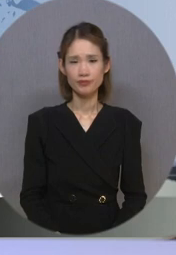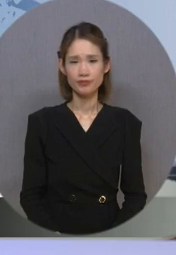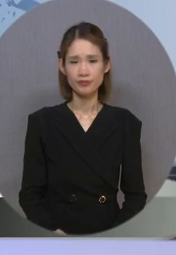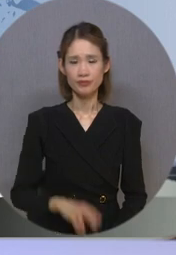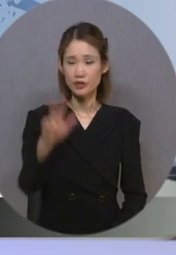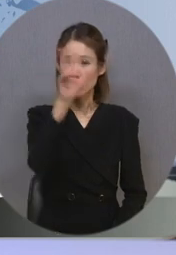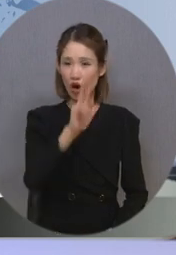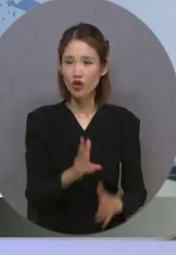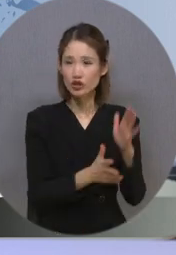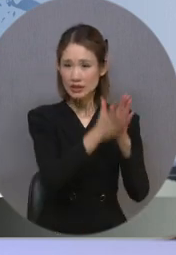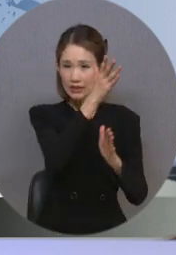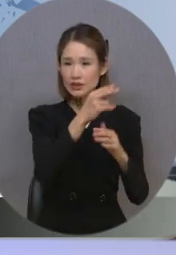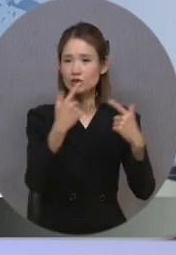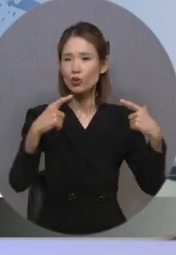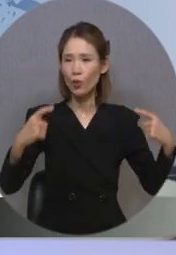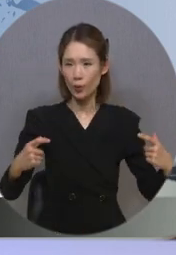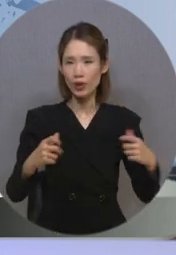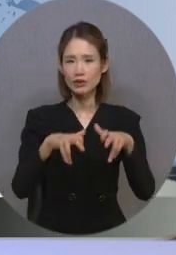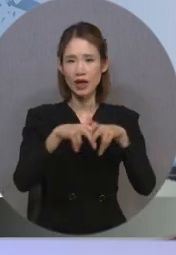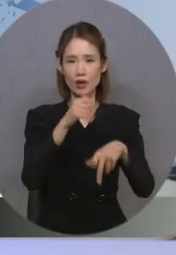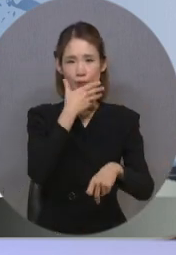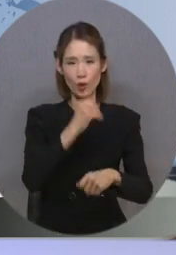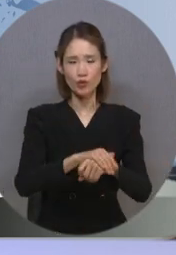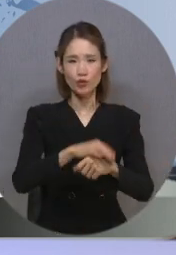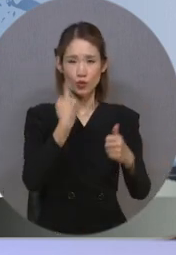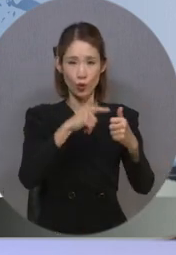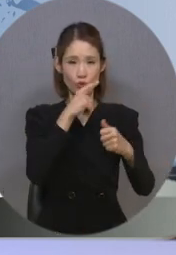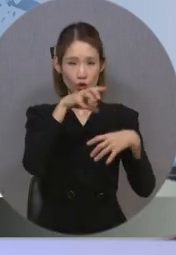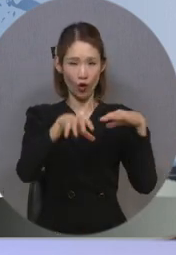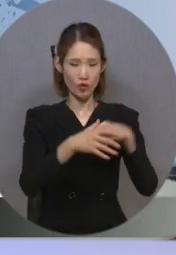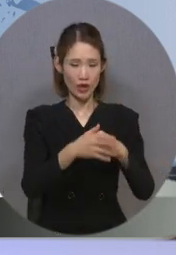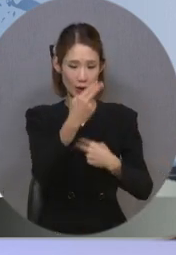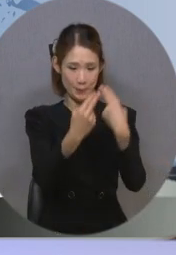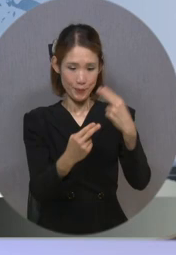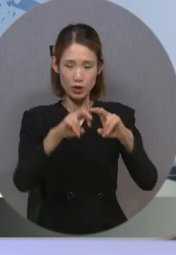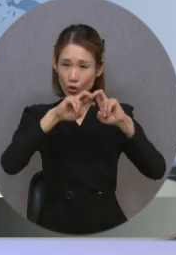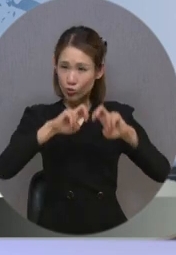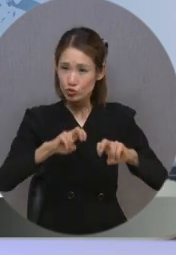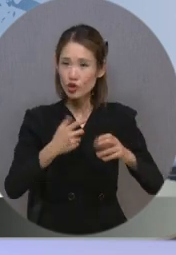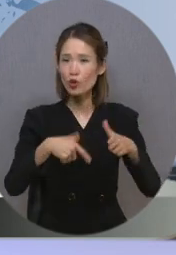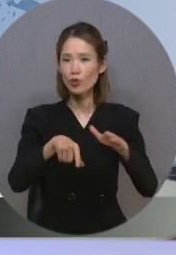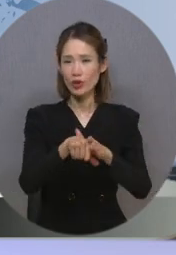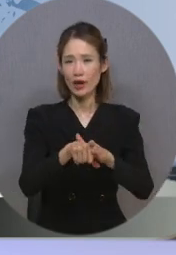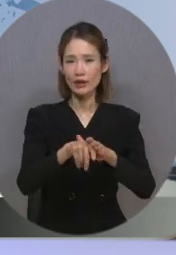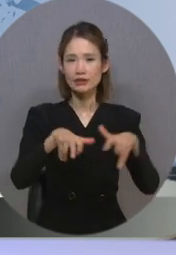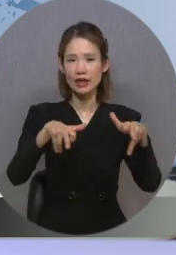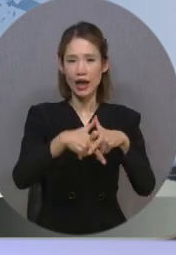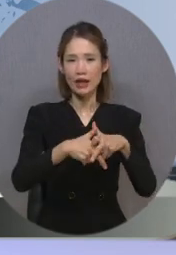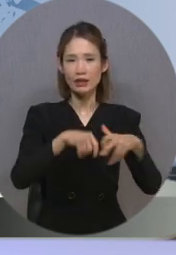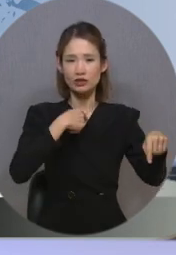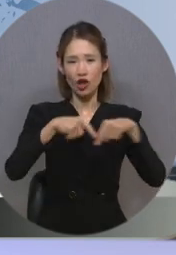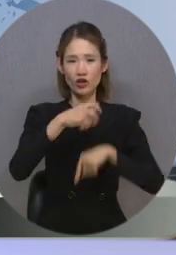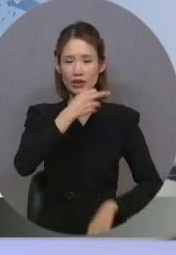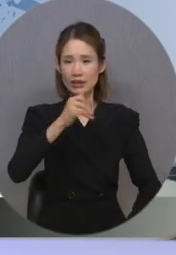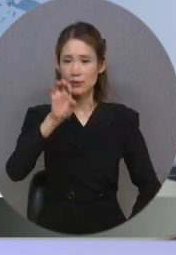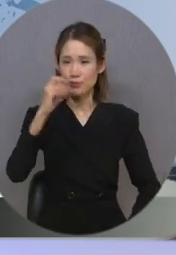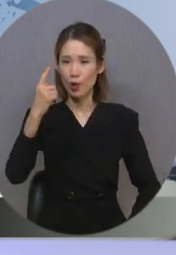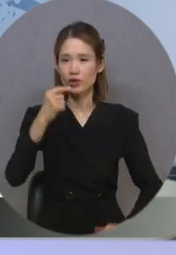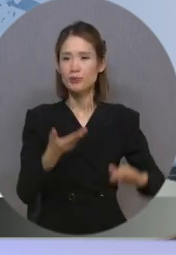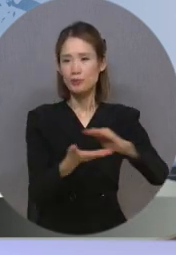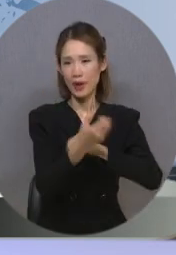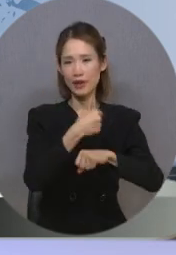전국 시도별 장애인복지와 교육 현황을 비교 분석할 수 있는 장애인 정책 리포트가 발간됐습니다